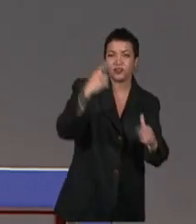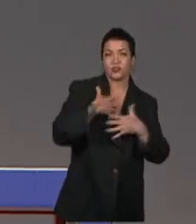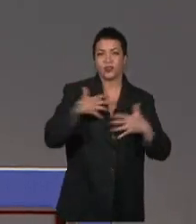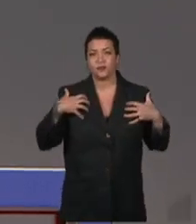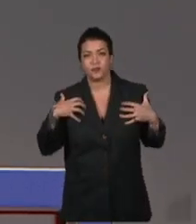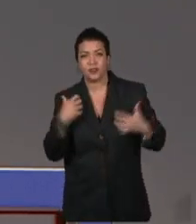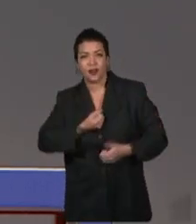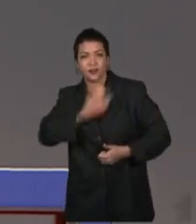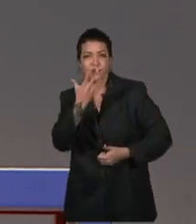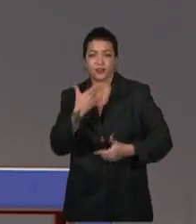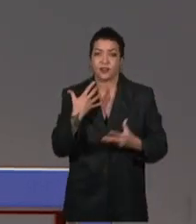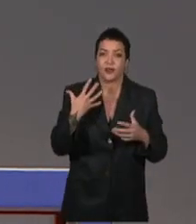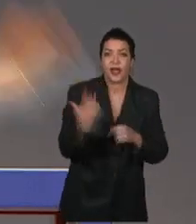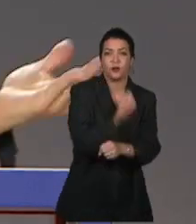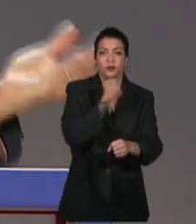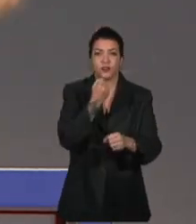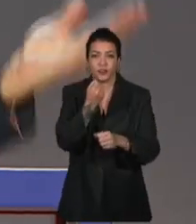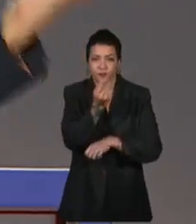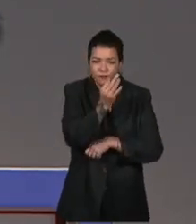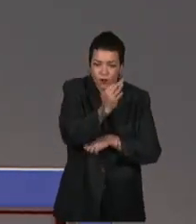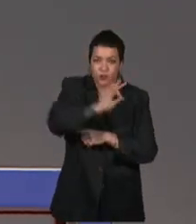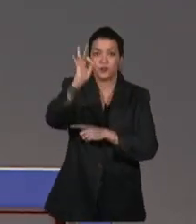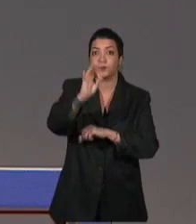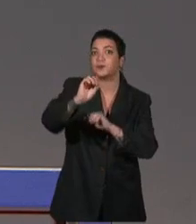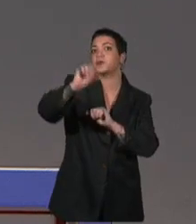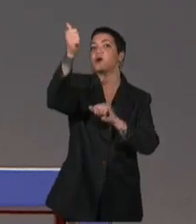réussi à hisser la France au premier rang.